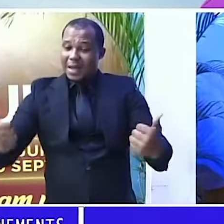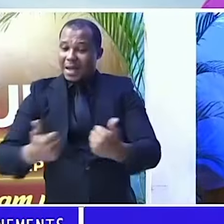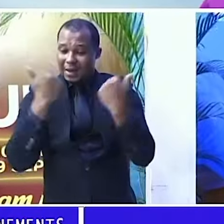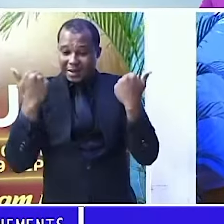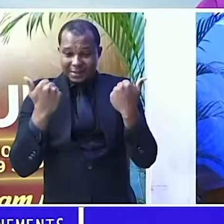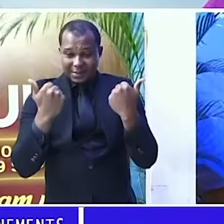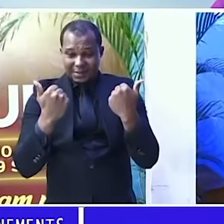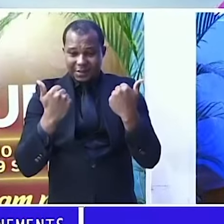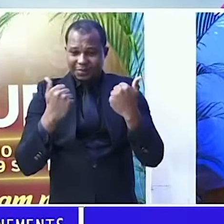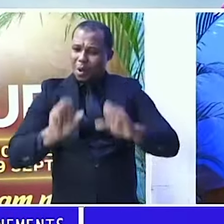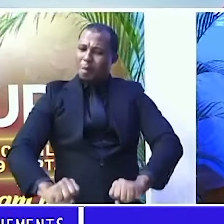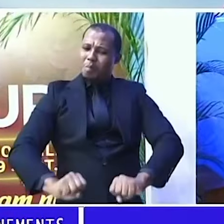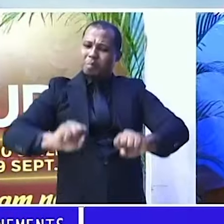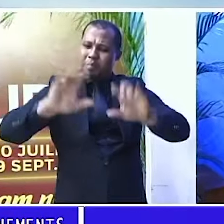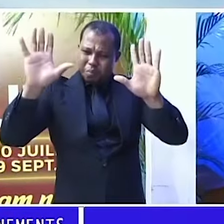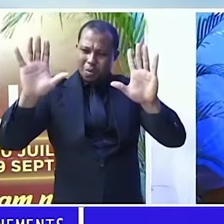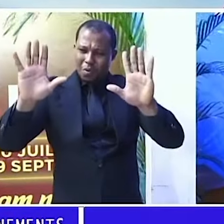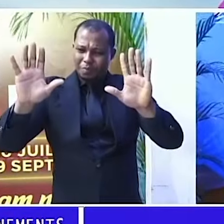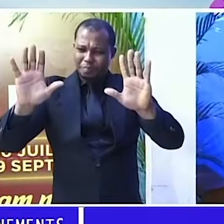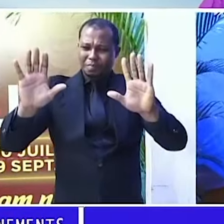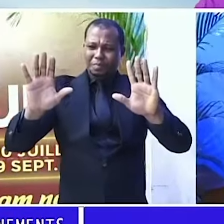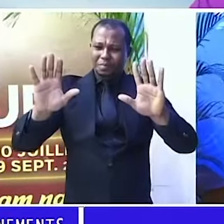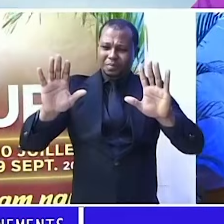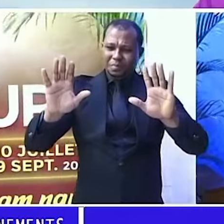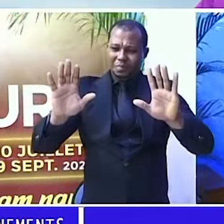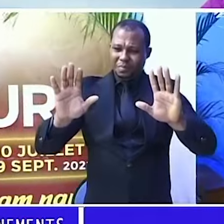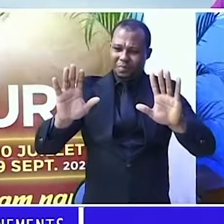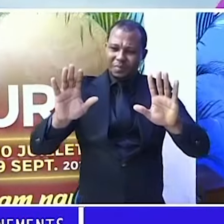une explosion qui fait dans